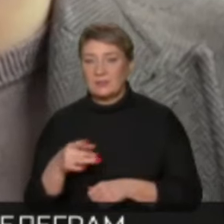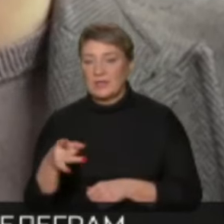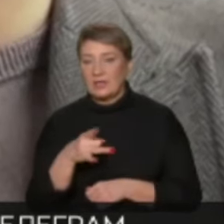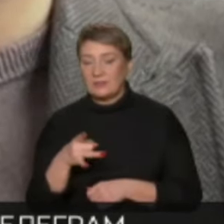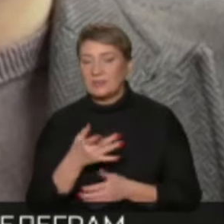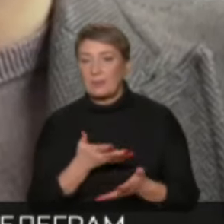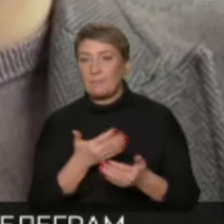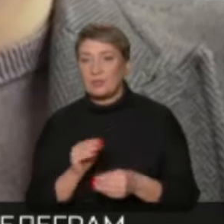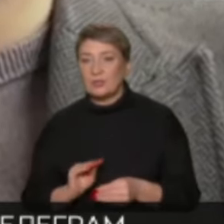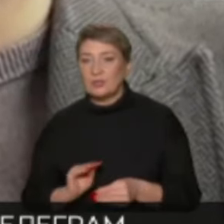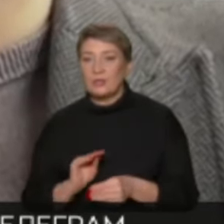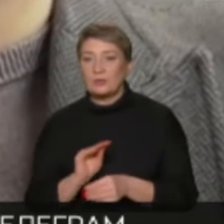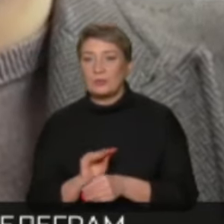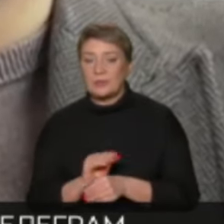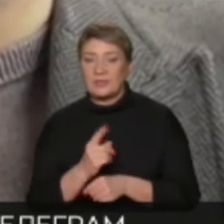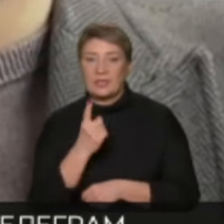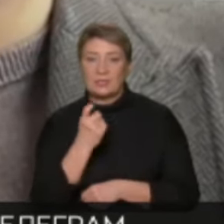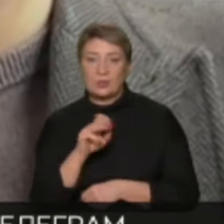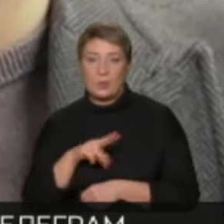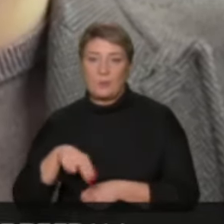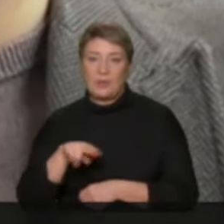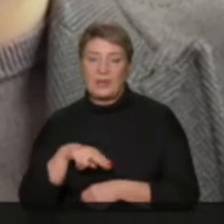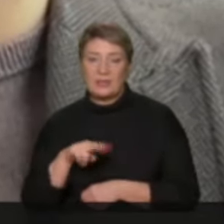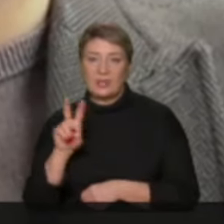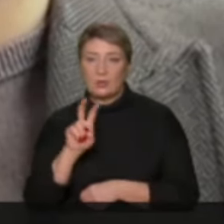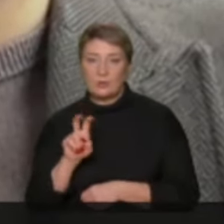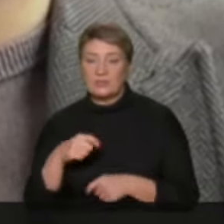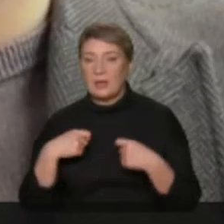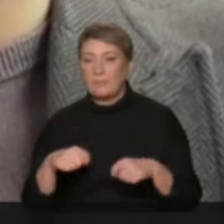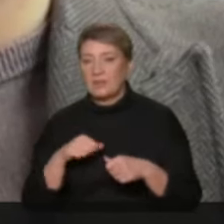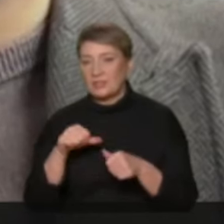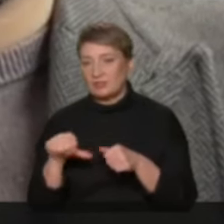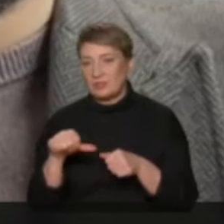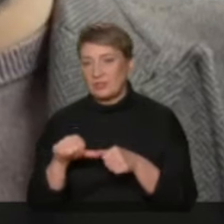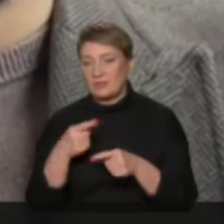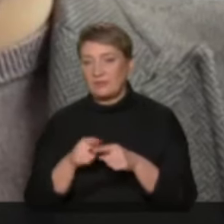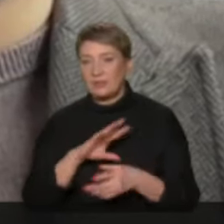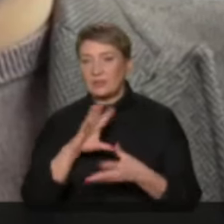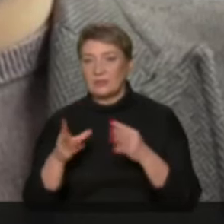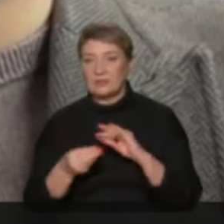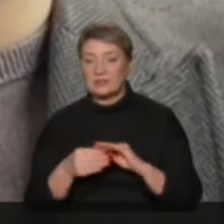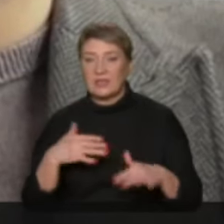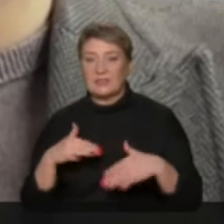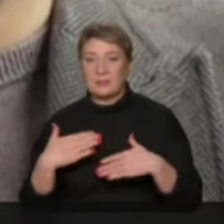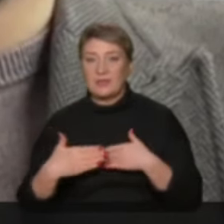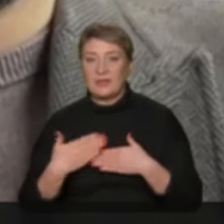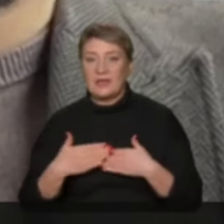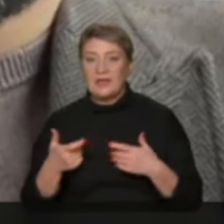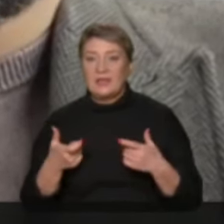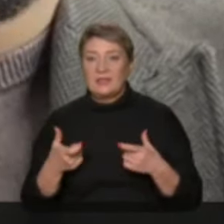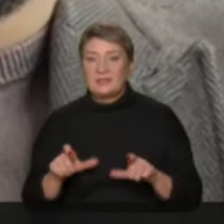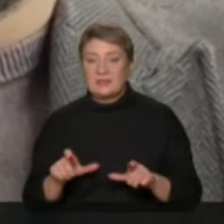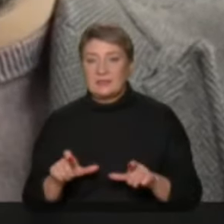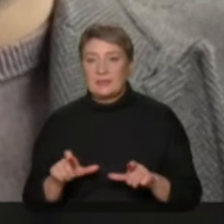дополнительные 100 миллиардов долларов от продажи нефти. Это именно результат ослабления санкций с уходом